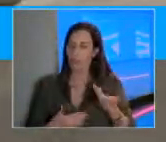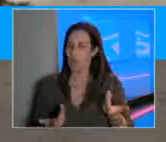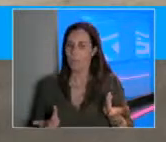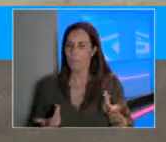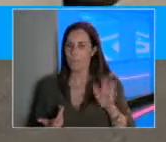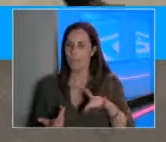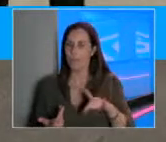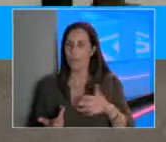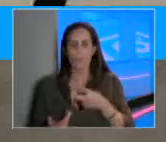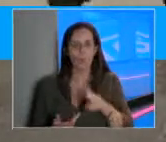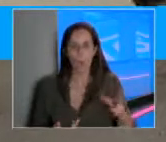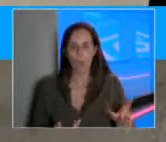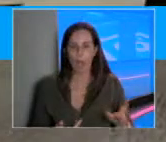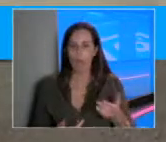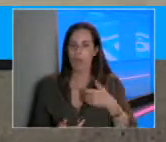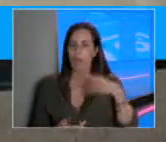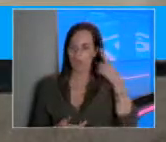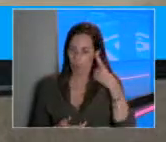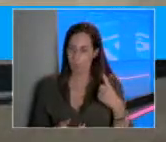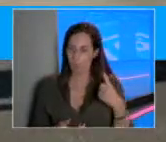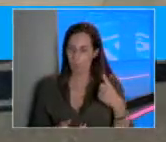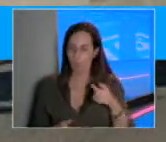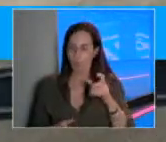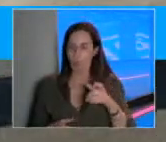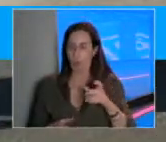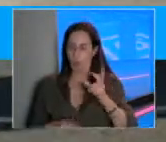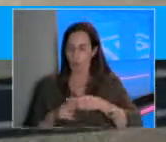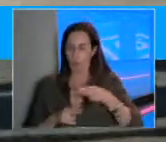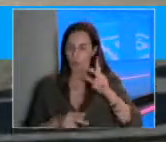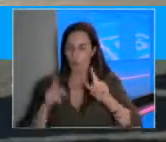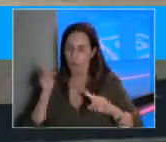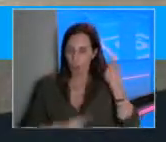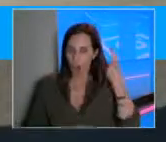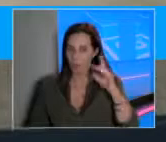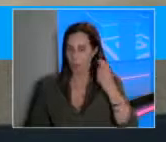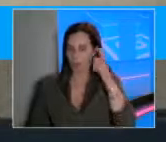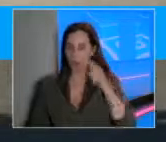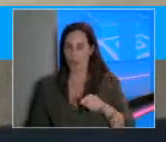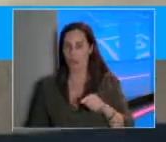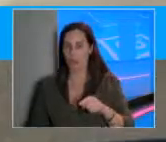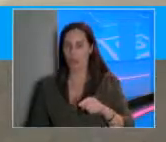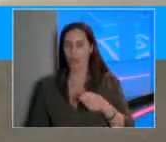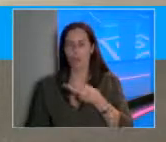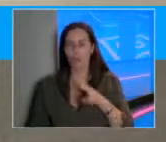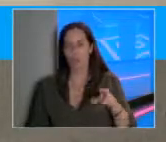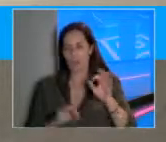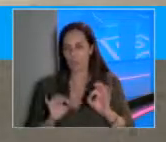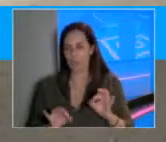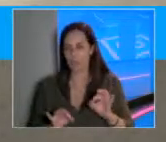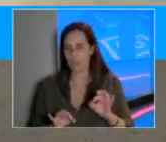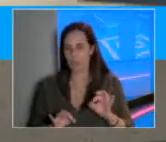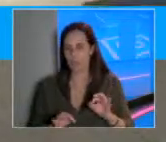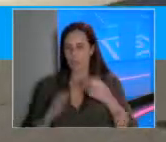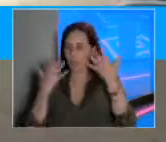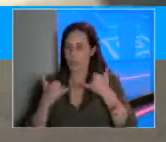של שיעורי תמותה, כי אנחנו יודעים שאוכלוסיית החולים גדולה הרבה יותר ממה שחשבנו, כך ששיעורי התמותה בעצם, אם